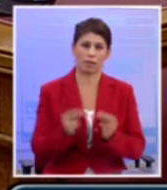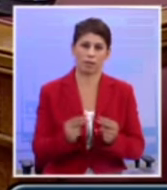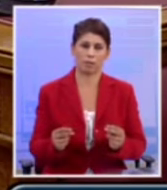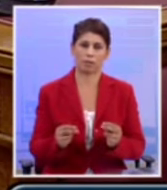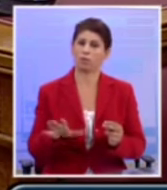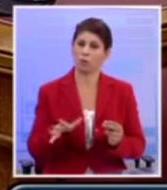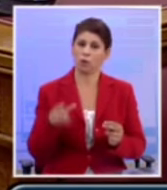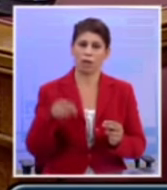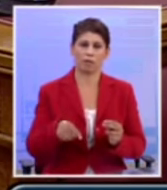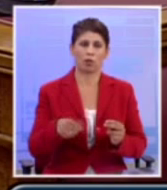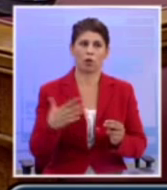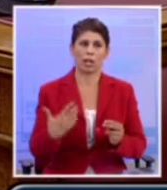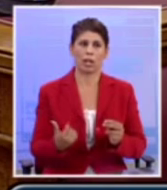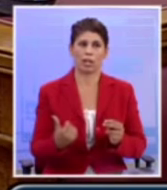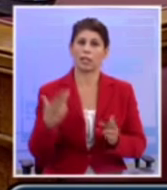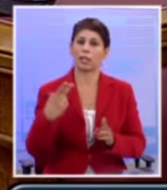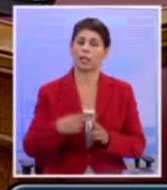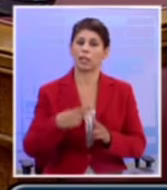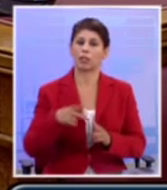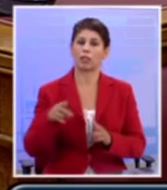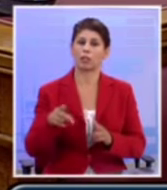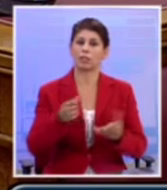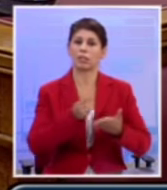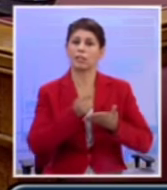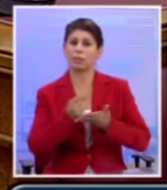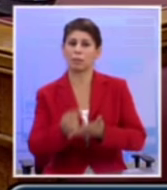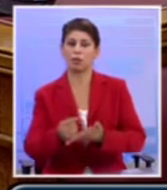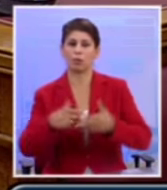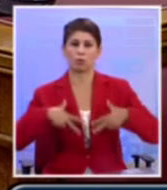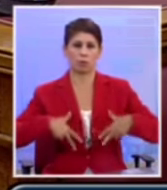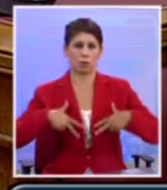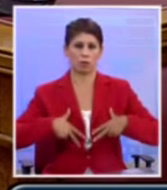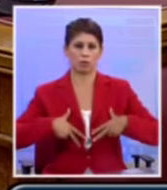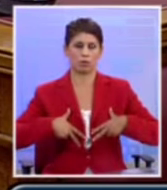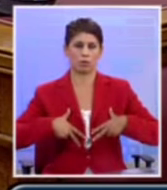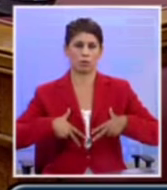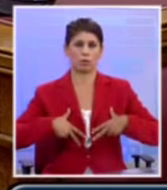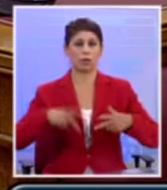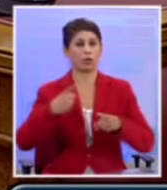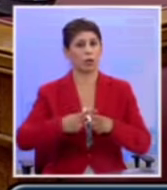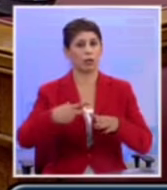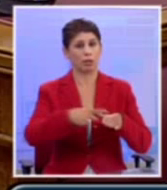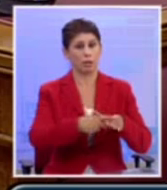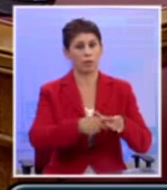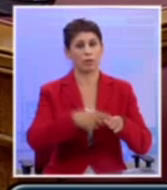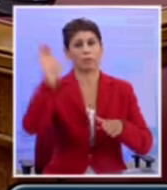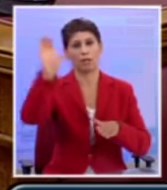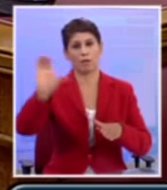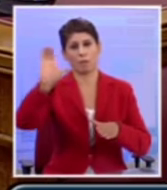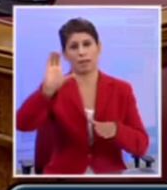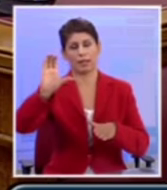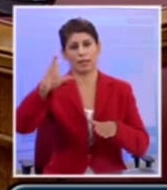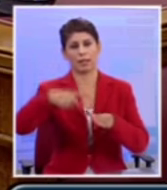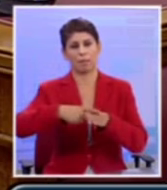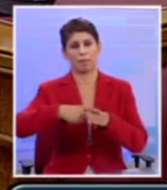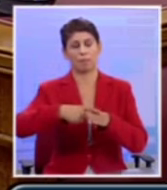που μπορεί αυτό να έχει κυρίως σε ό,τι αφορά τη χρηματοδότηση της χώρας και των ελληνικών τραπεζών από την Ευρωπαϊκή Τράπεζα